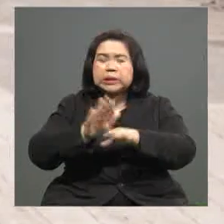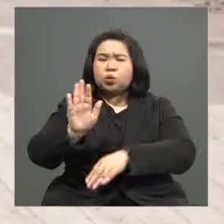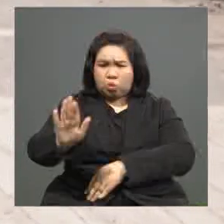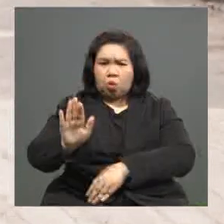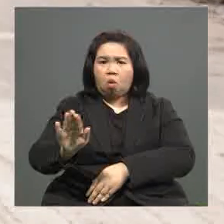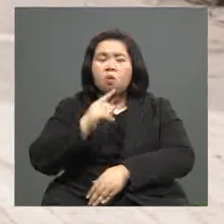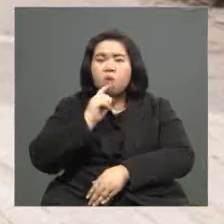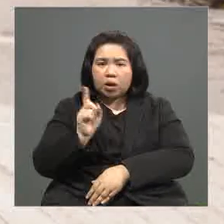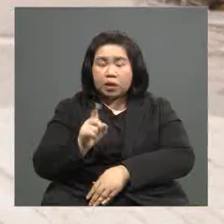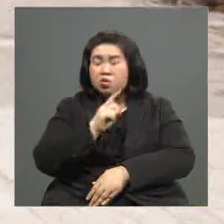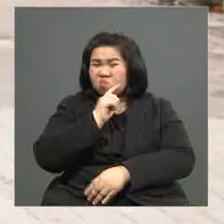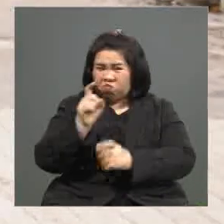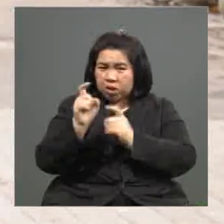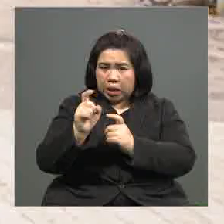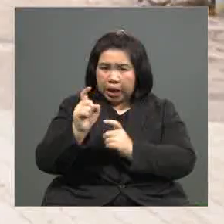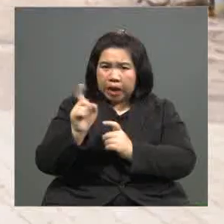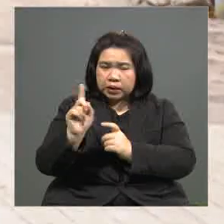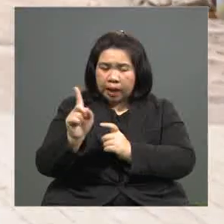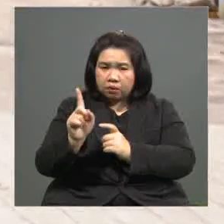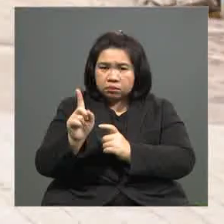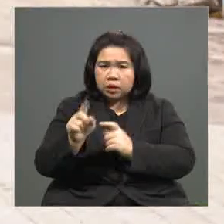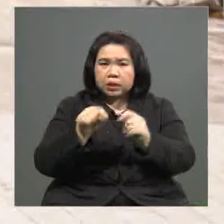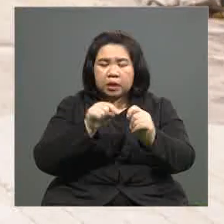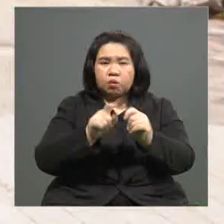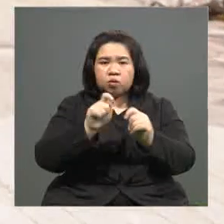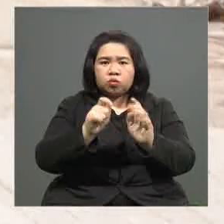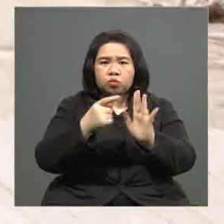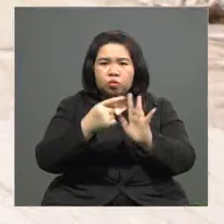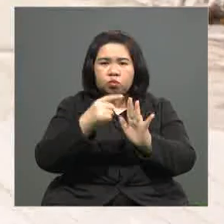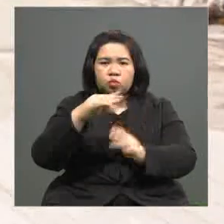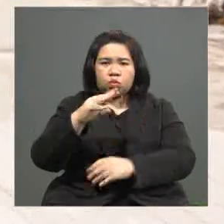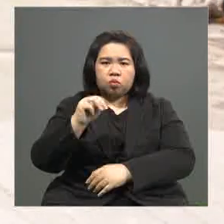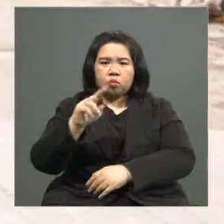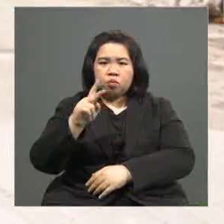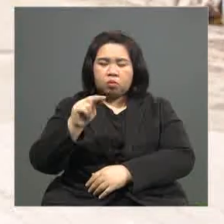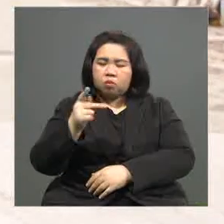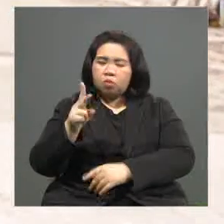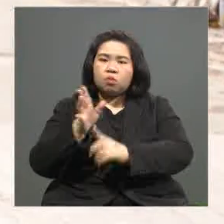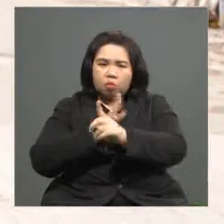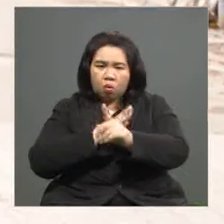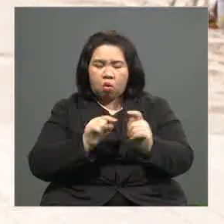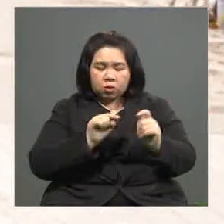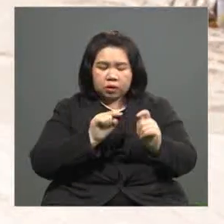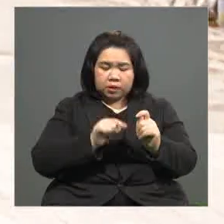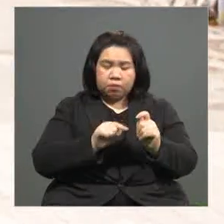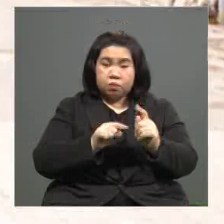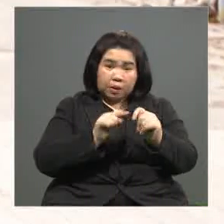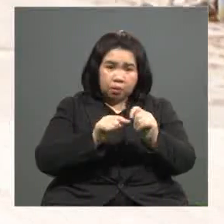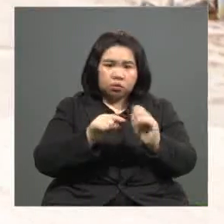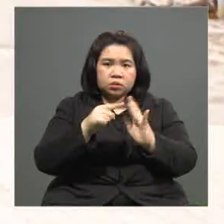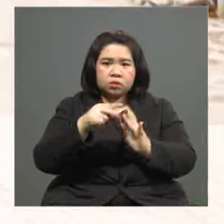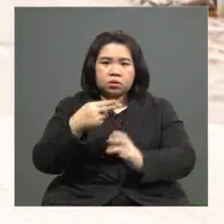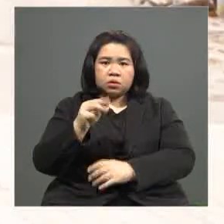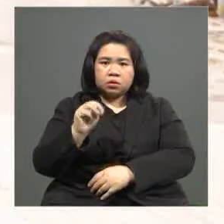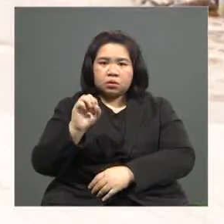ที่อยู่ในโซนเสี่ยงเลยนะคะทั้งในพื้นที่ตำบลอุโมงค์ตำบลเหมืองง่าค่ะให้เร่งเก็บของขึ้นสู่ที่สูงย้ายย